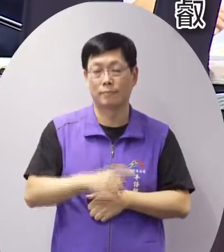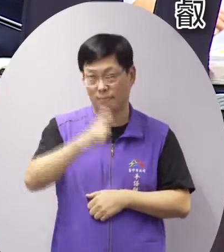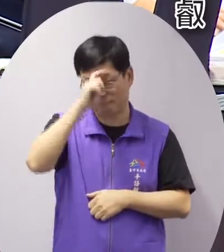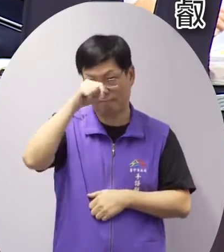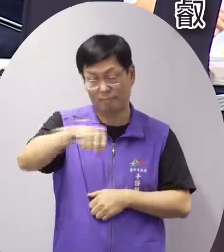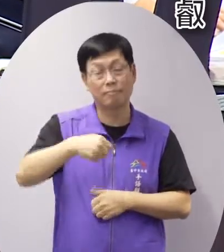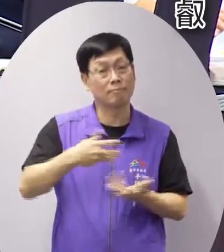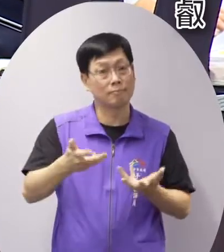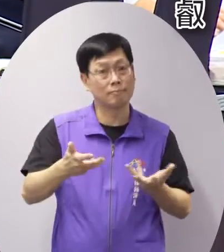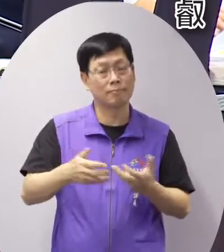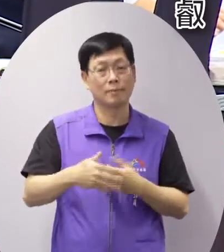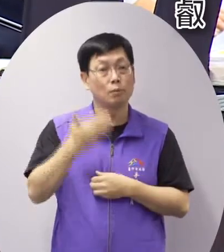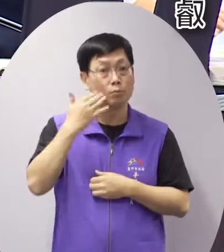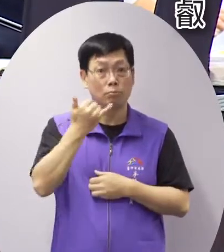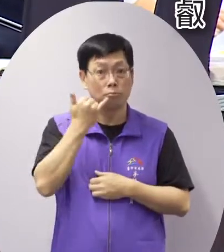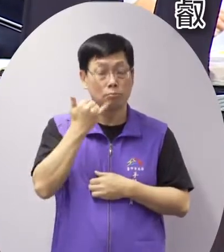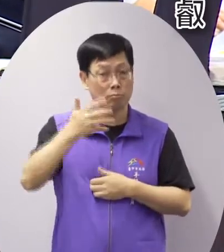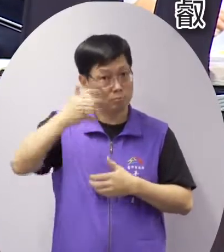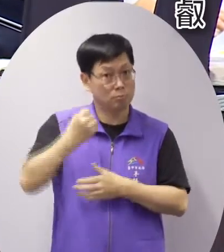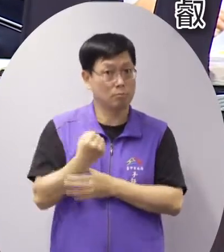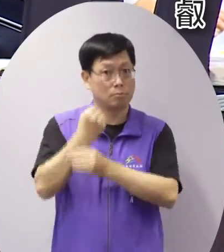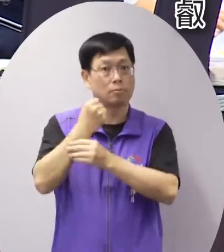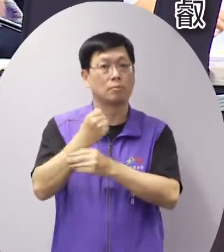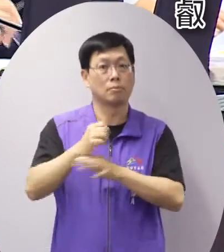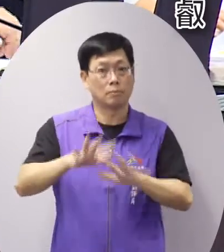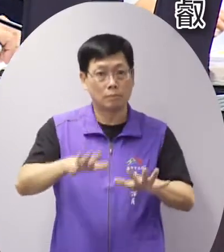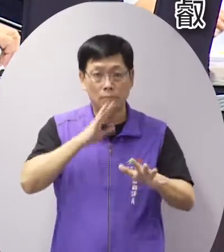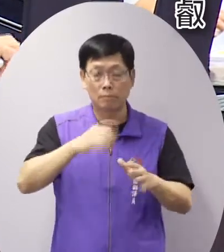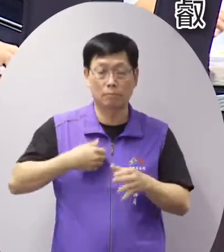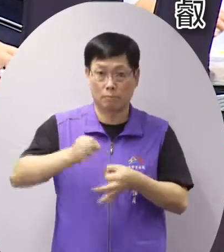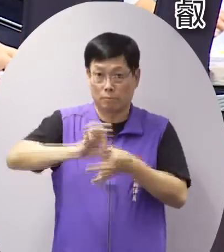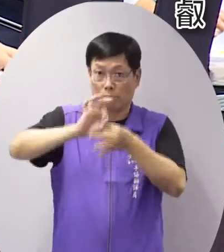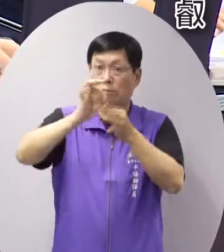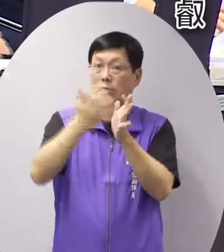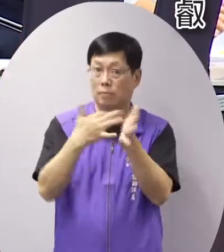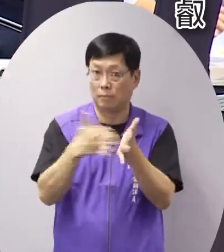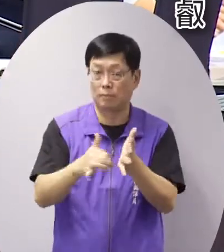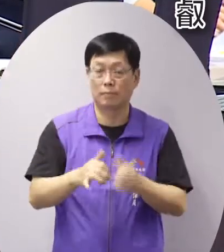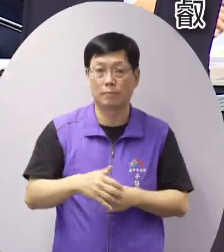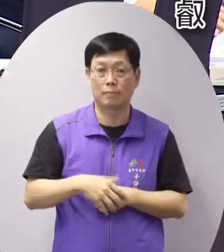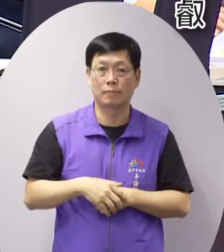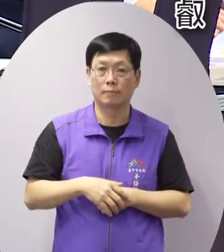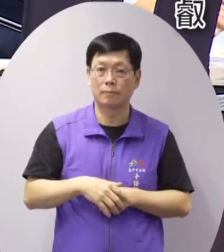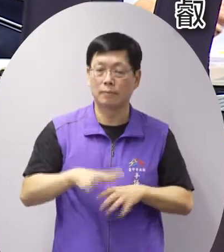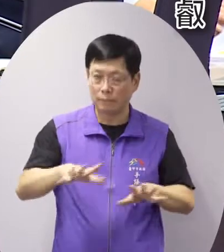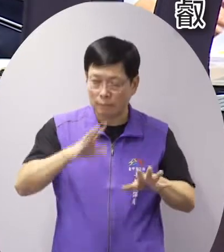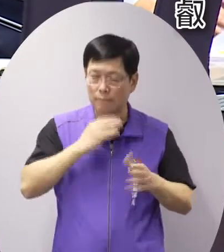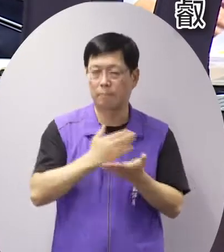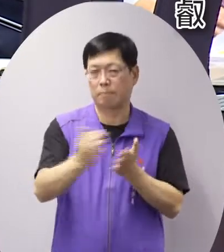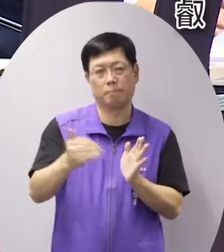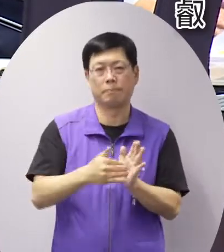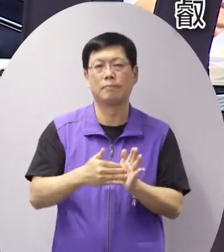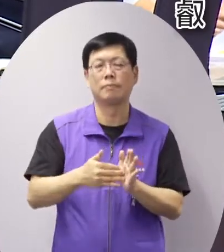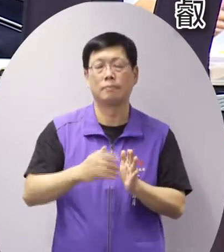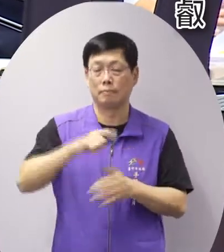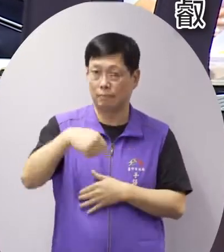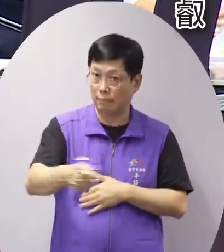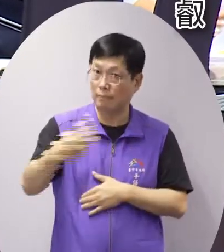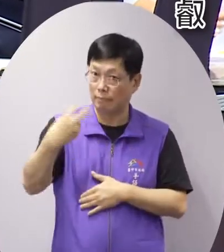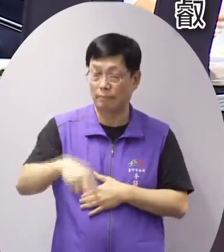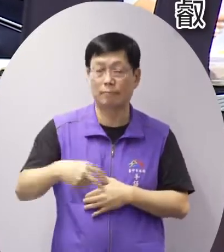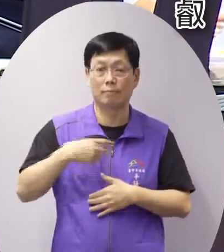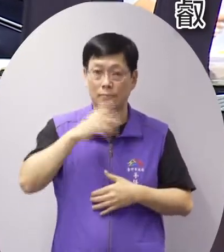望说这个部分如果可以获得到长官的支持，在这次的追加预算当中来做一个处理，那后续再